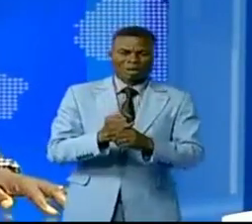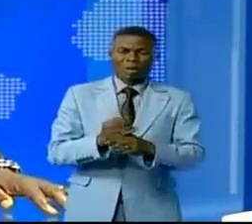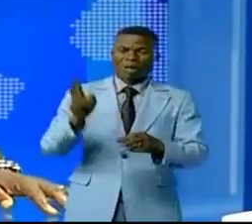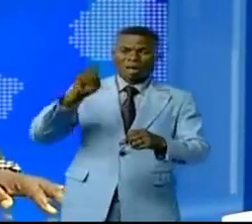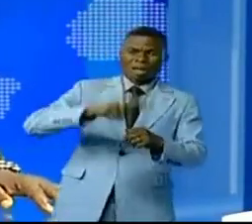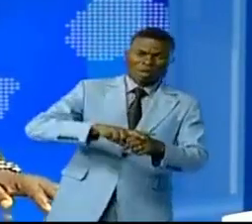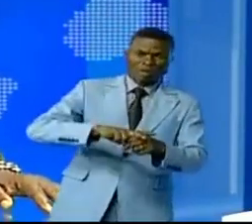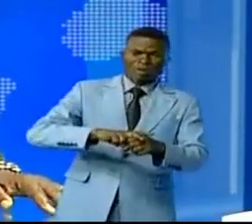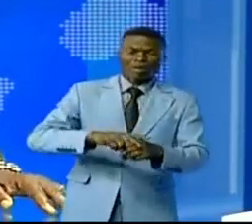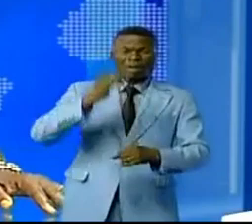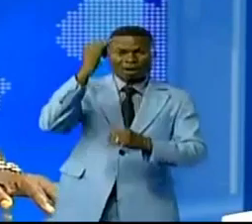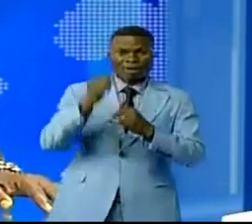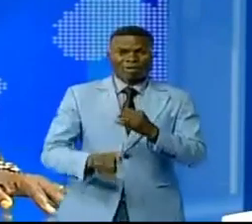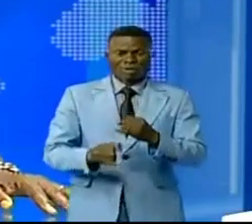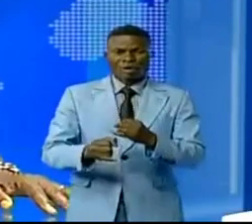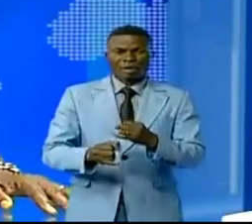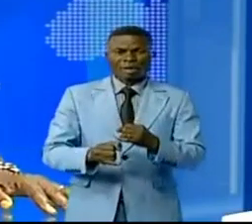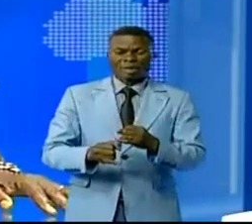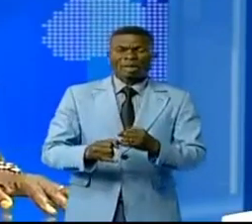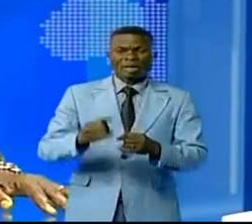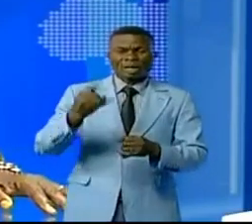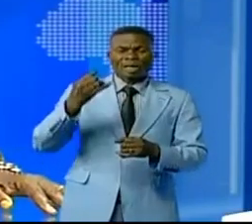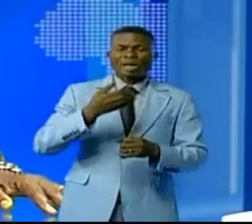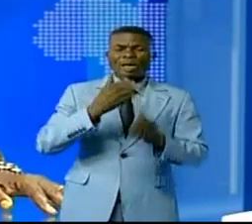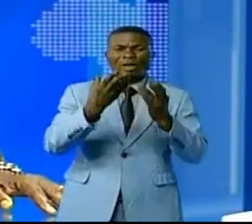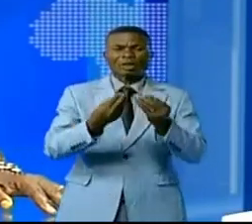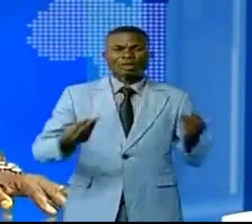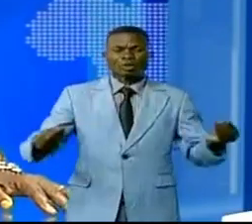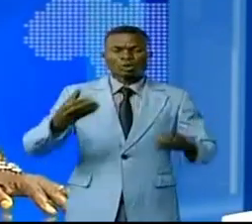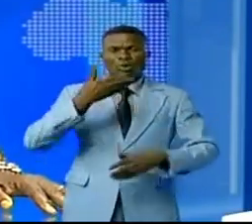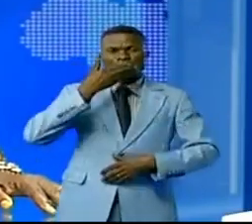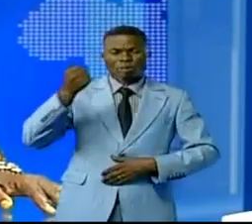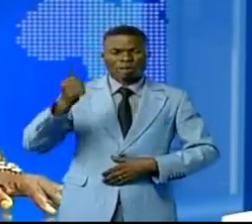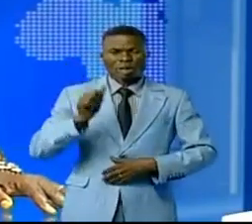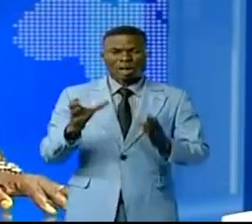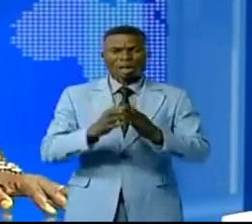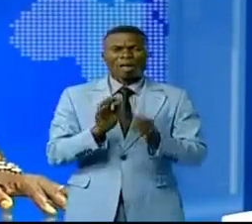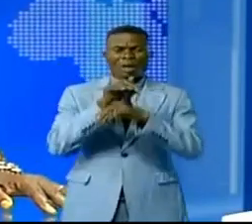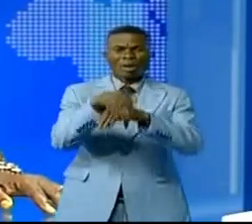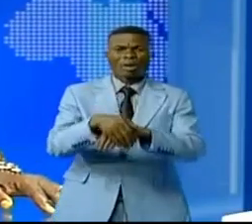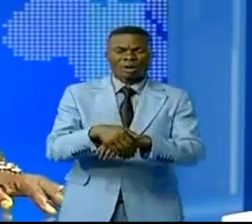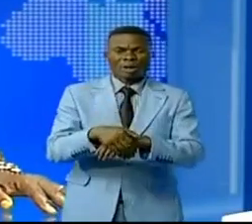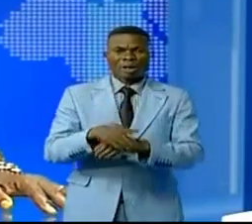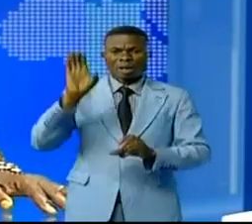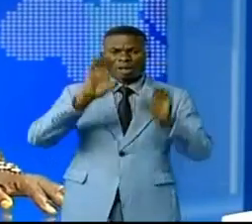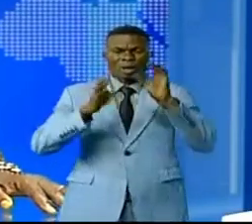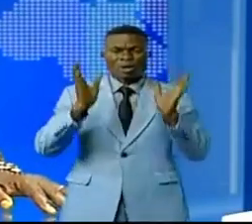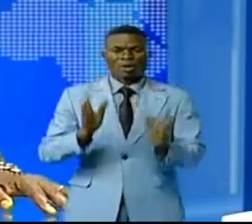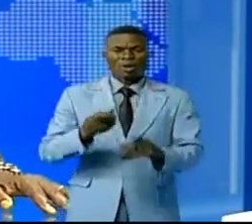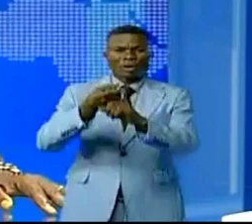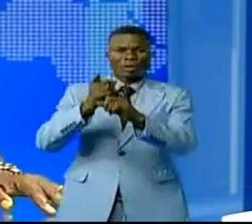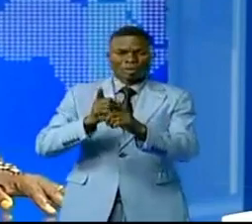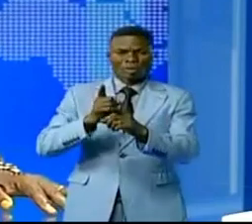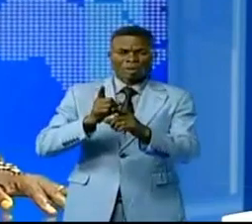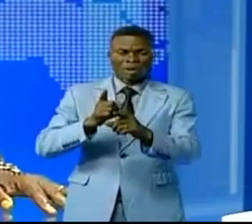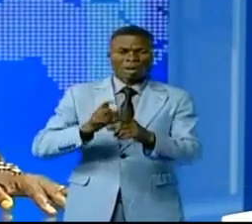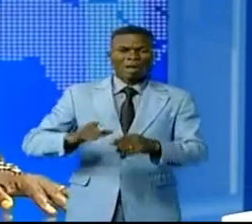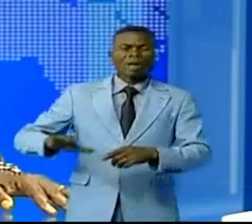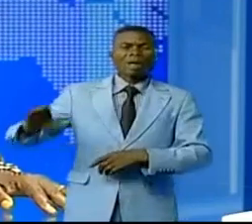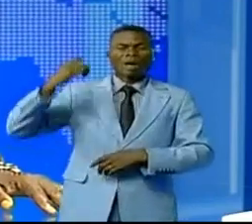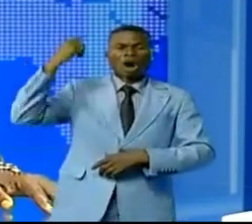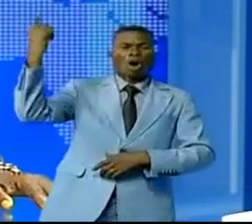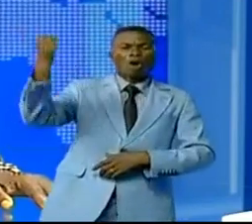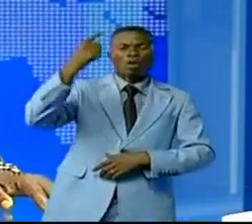violence se sont clôturées sur un point positif avec la participation de scientifiques venus de tout le coin du